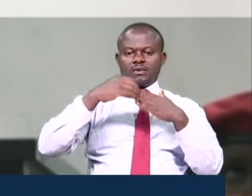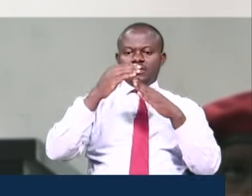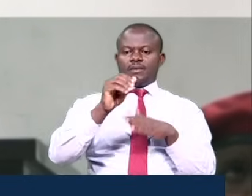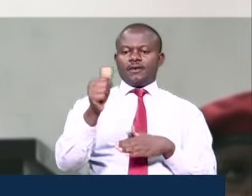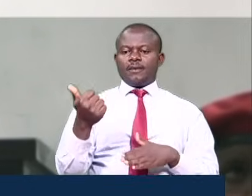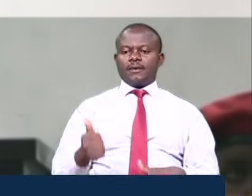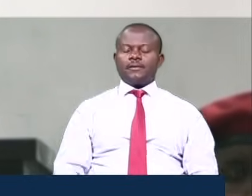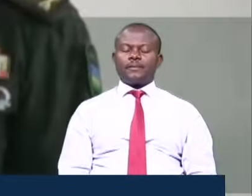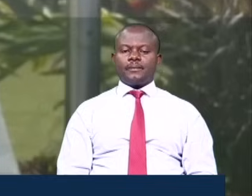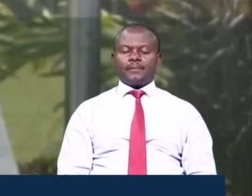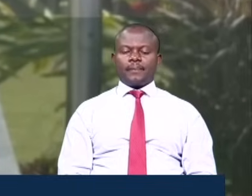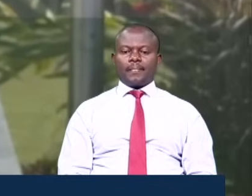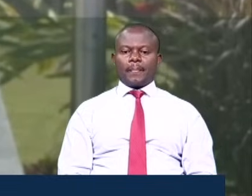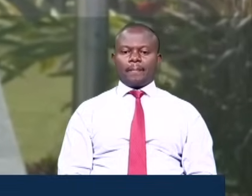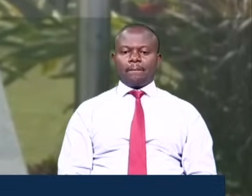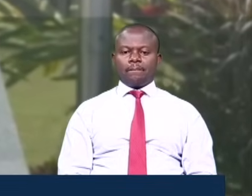abandi